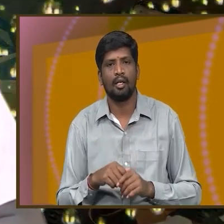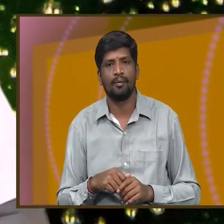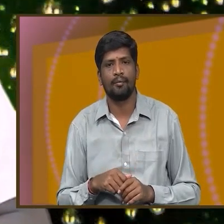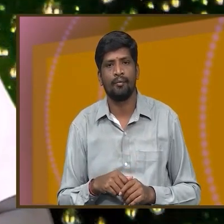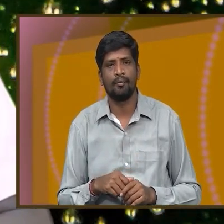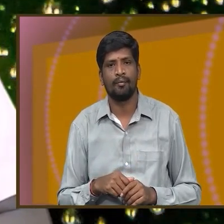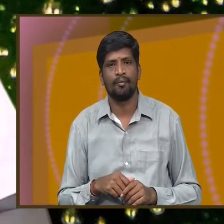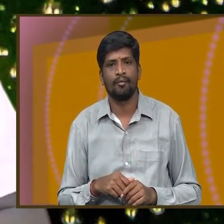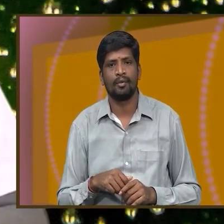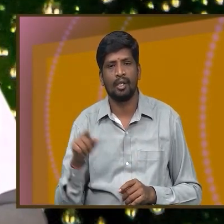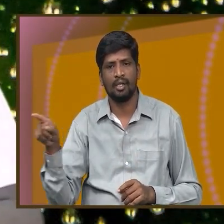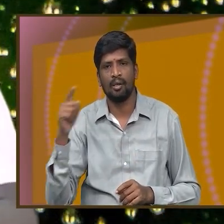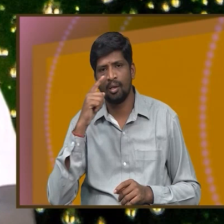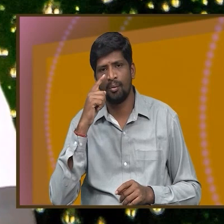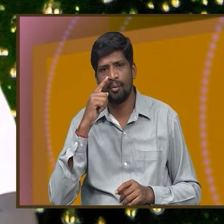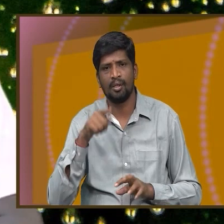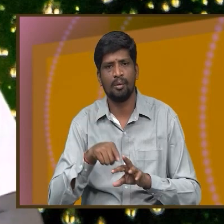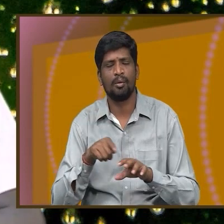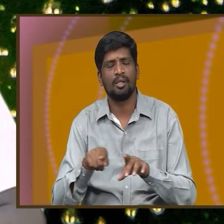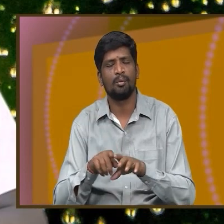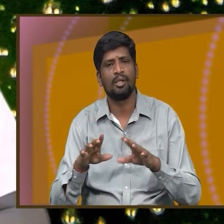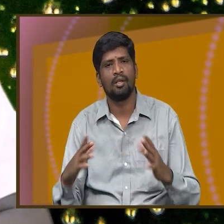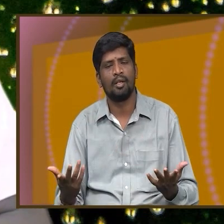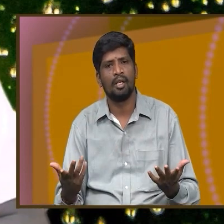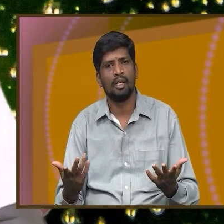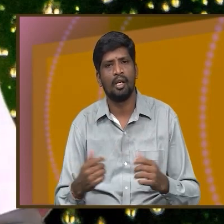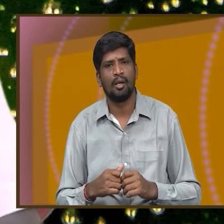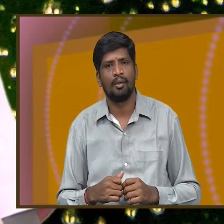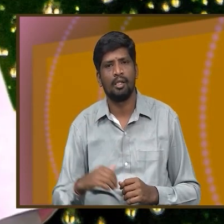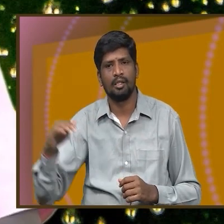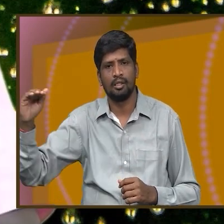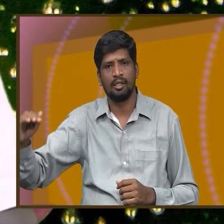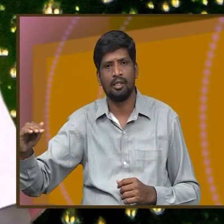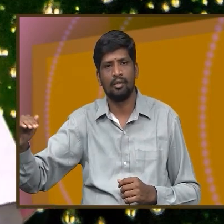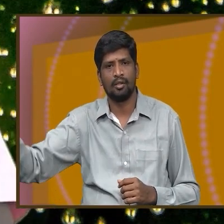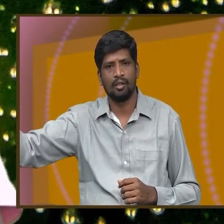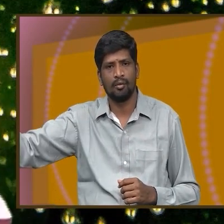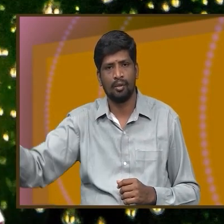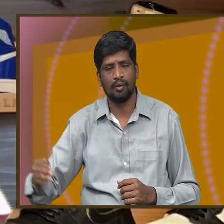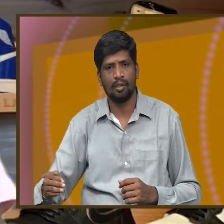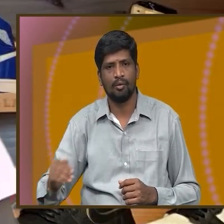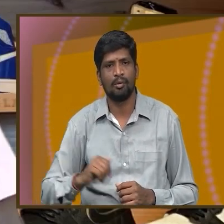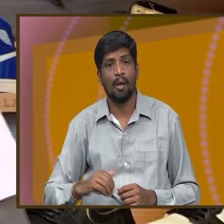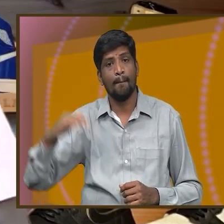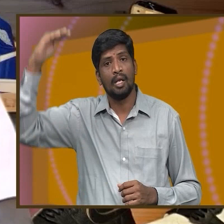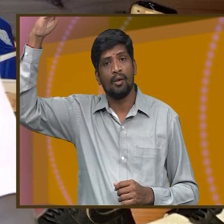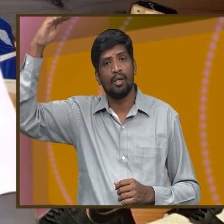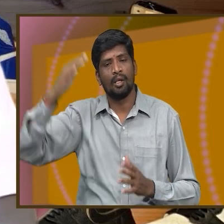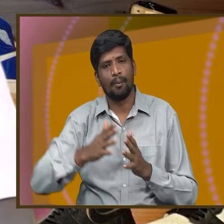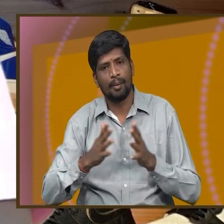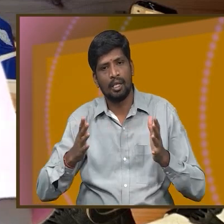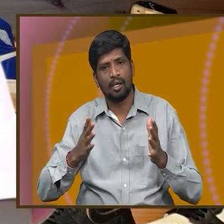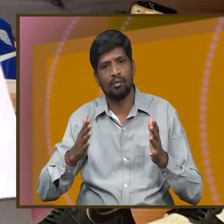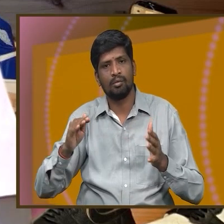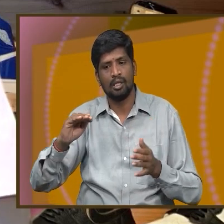காலனி இவளுக்கு மட்டும் ஏன் பொருந்தாமல் போனது? ஏன்னா சிறியவர்கள் அணியும் பொழுது சிறிதாகவும் பெரியவர்கள்